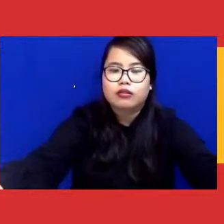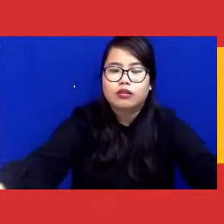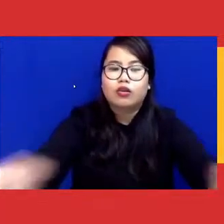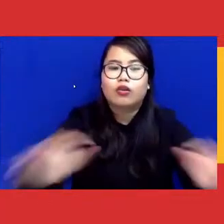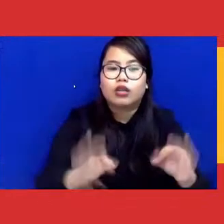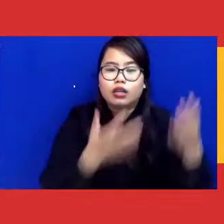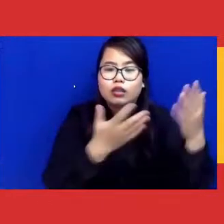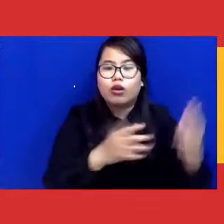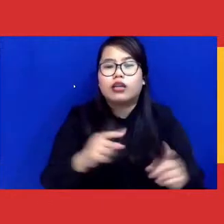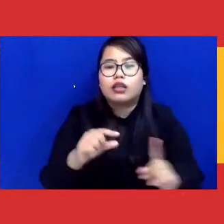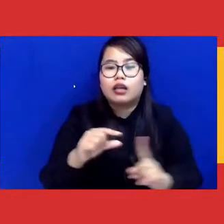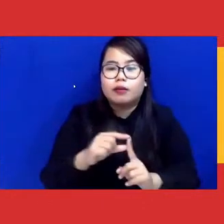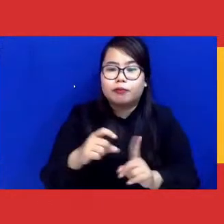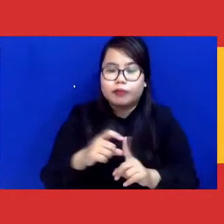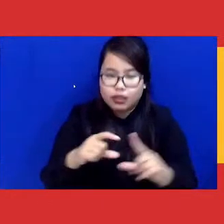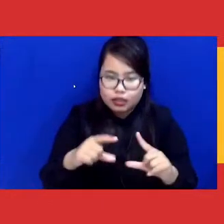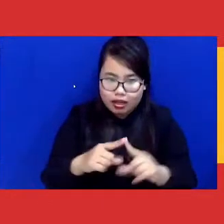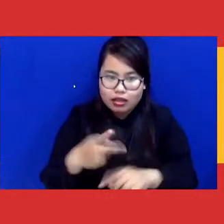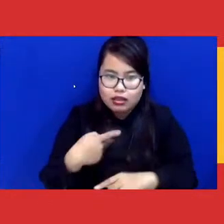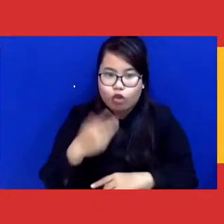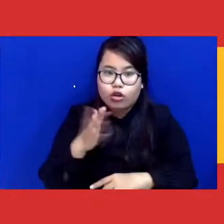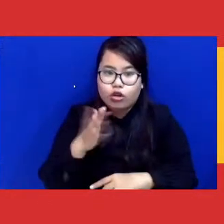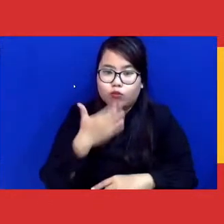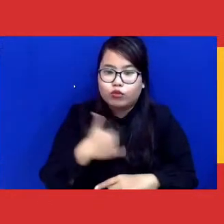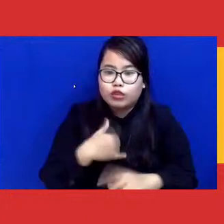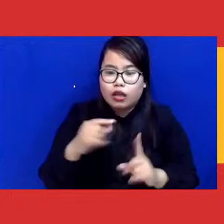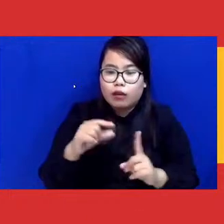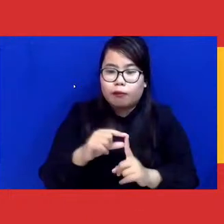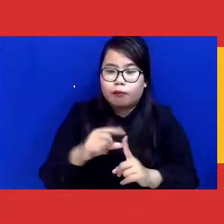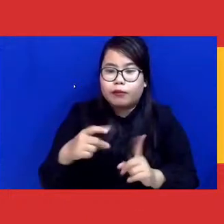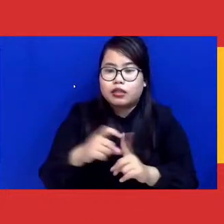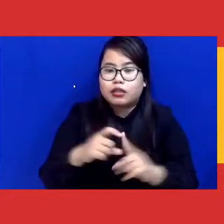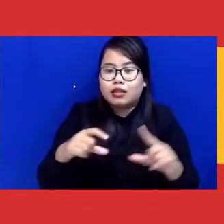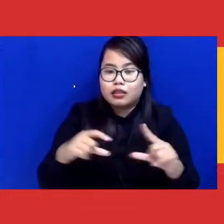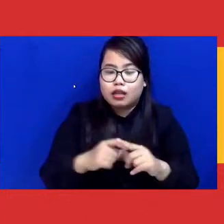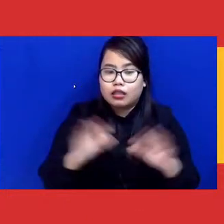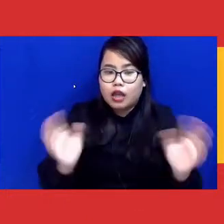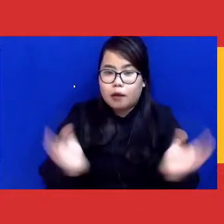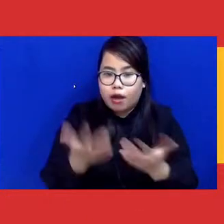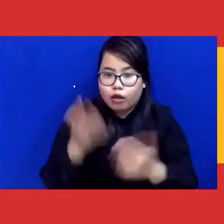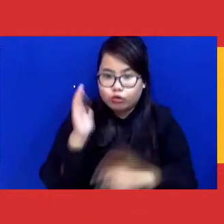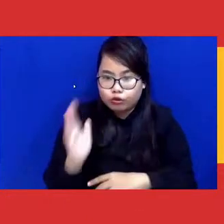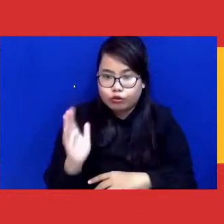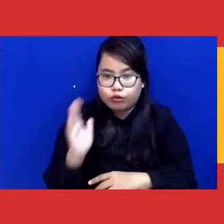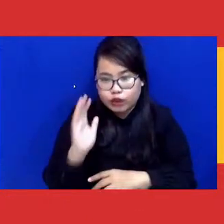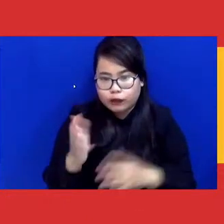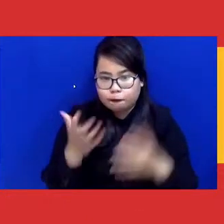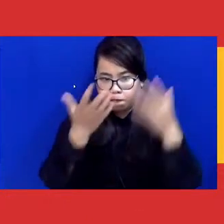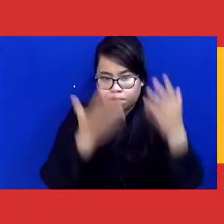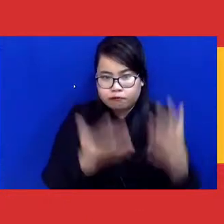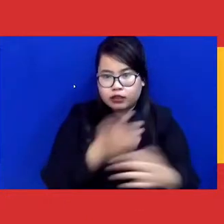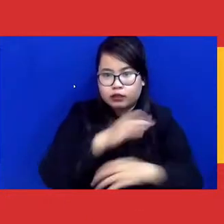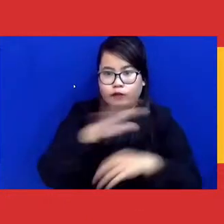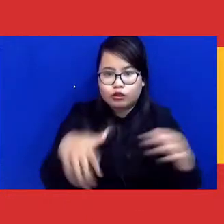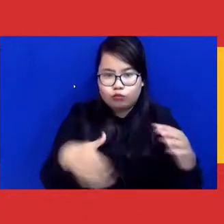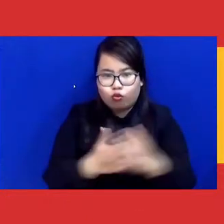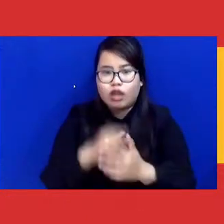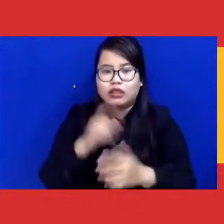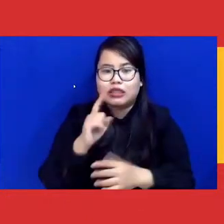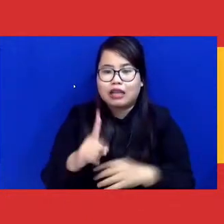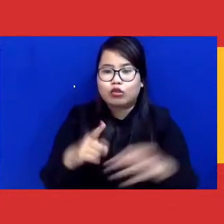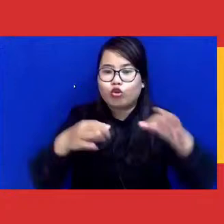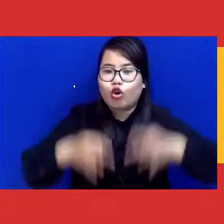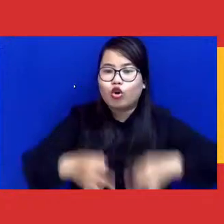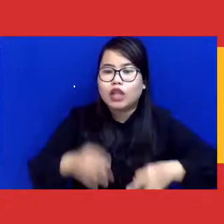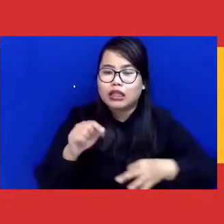slide itu ada beberapa perda. Jadi kita mempunyai perda yang kita bangun ini semua berbasis sasaran kota yang